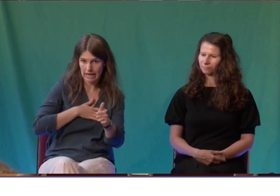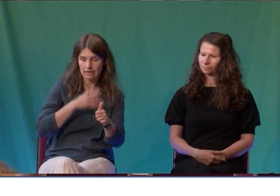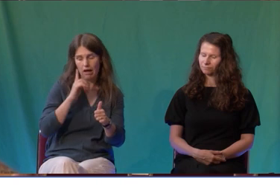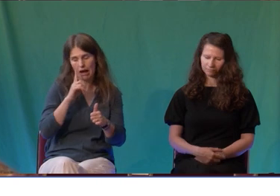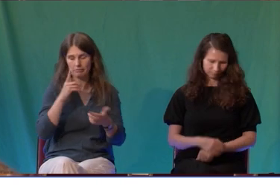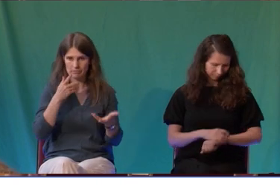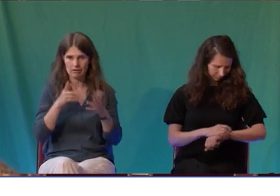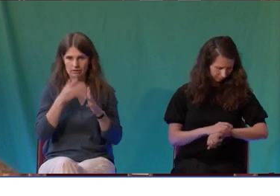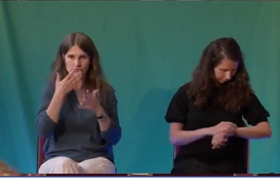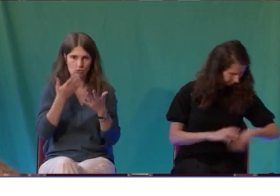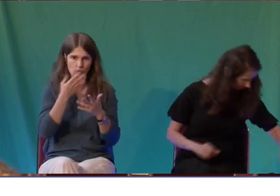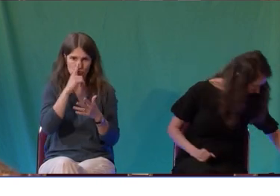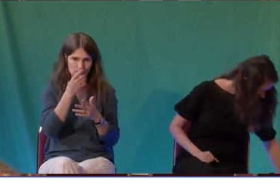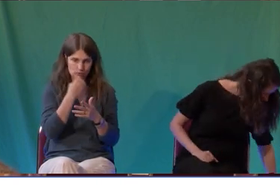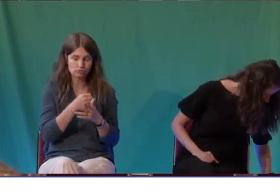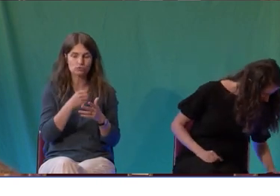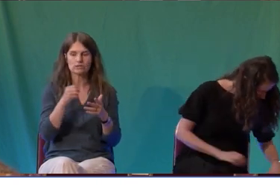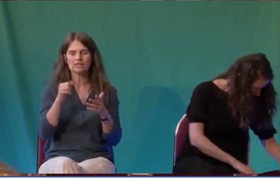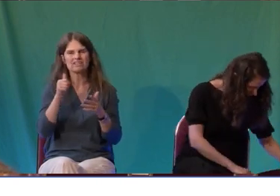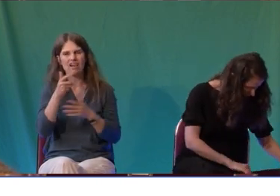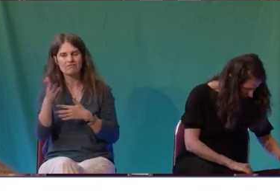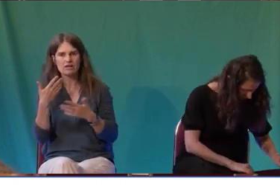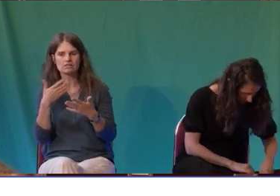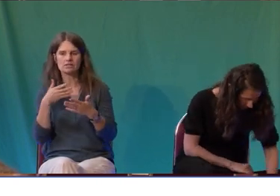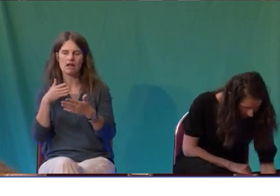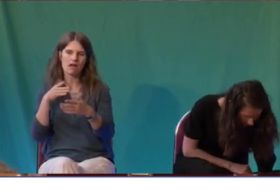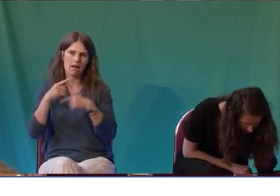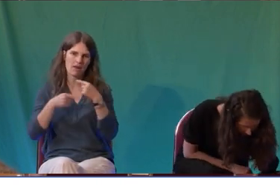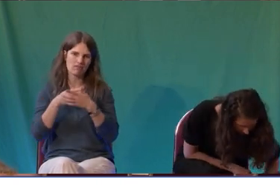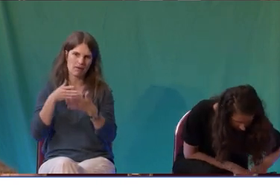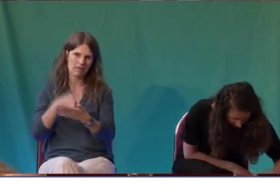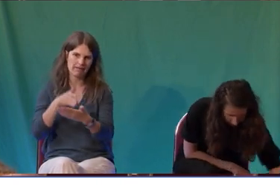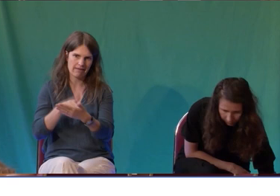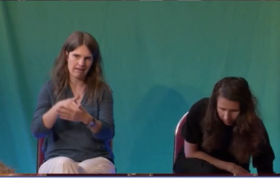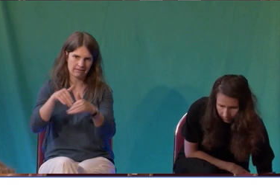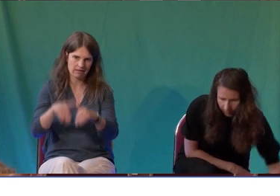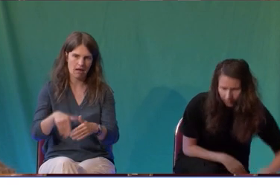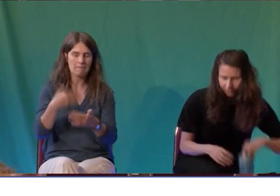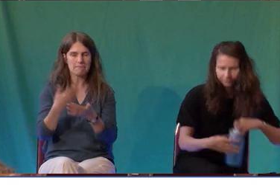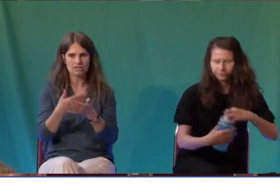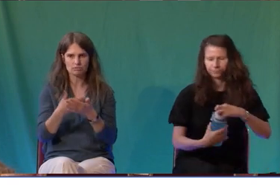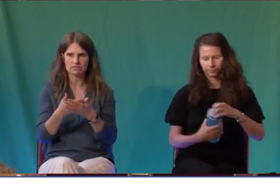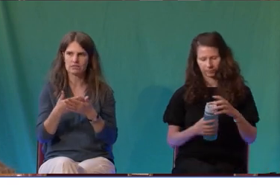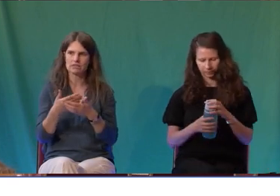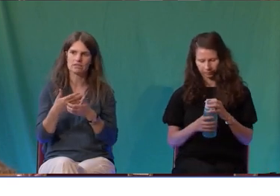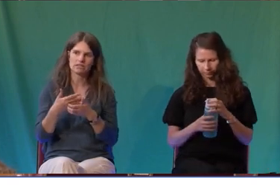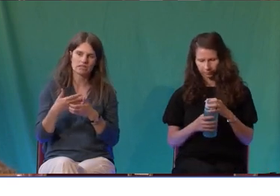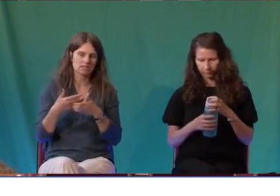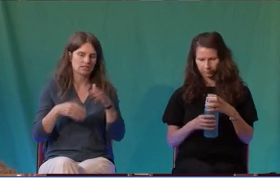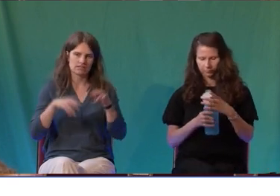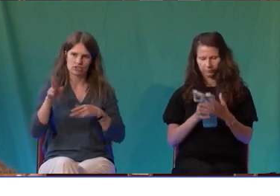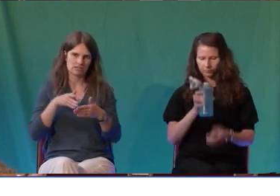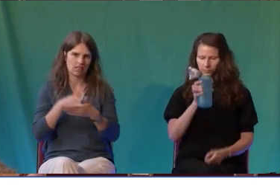es gibt auch Barrieren in den Abläufen zum Beispiel Hürden das